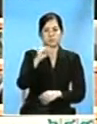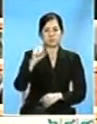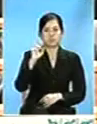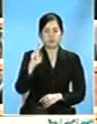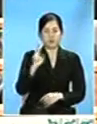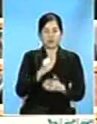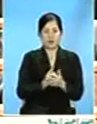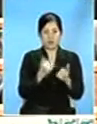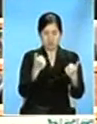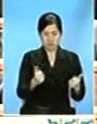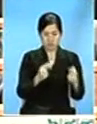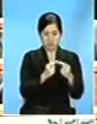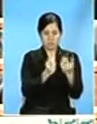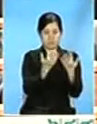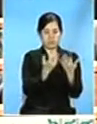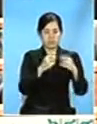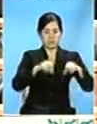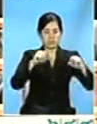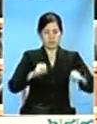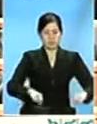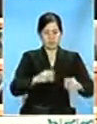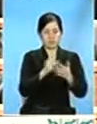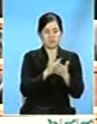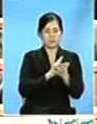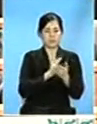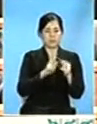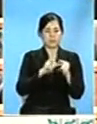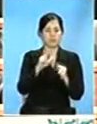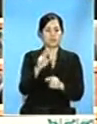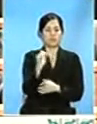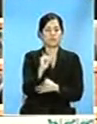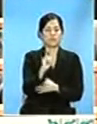ขณะนี้ก็ค้างในการลงมติในวาระที่3